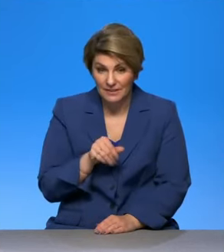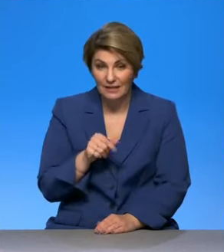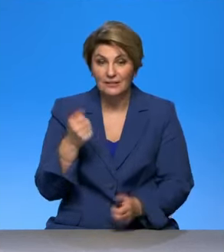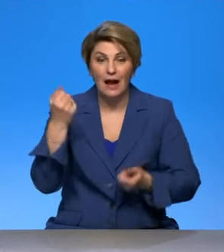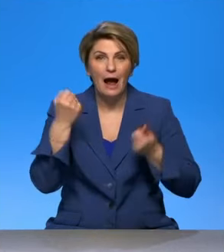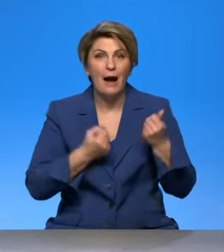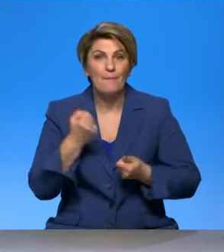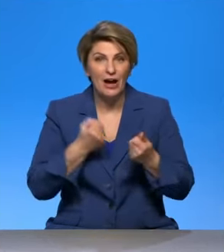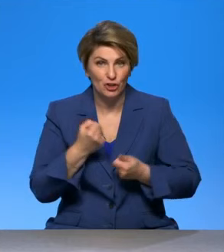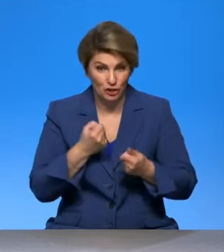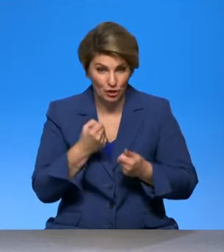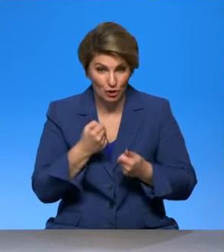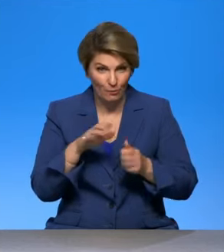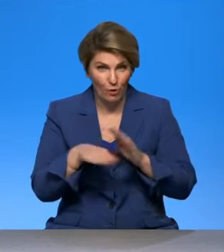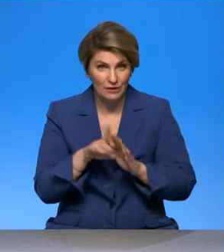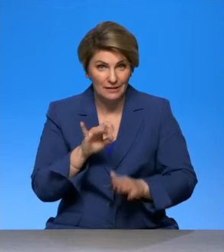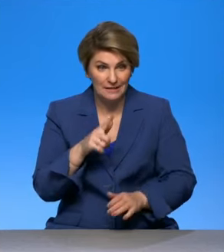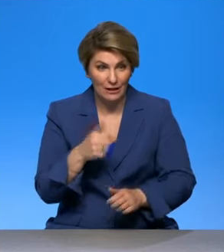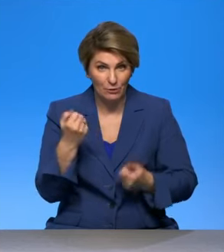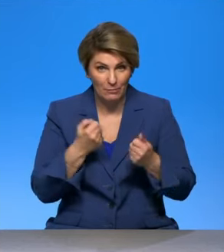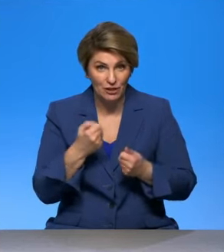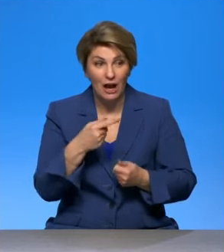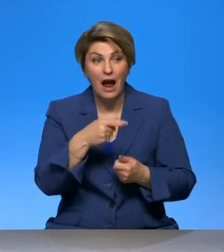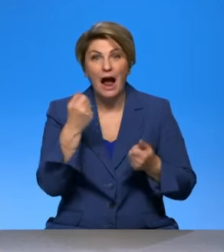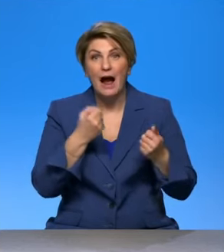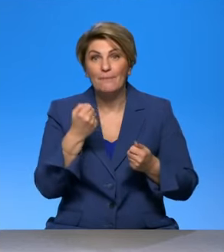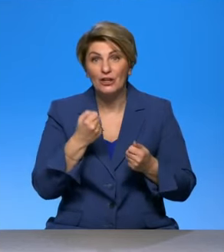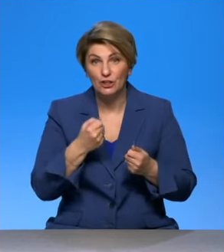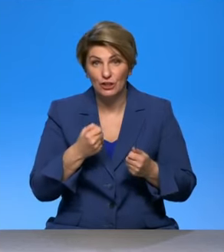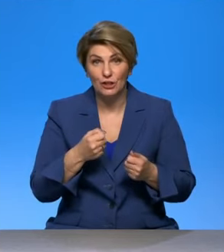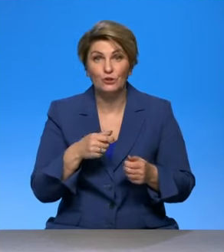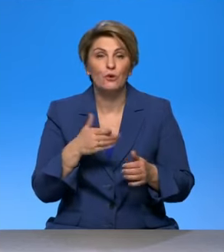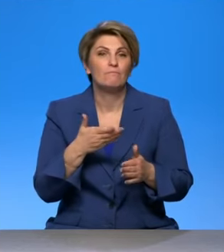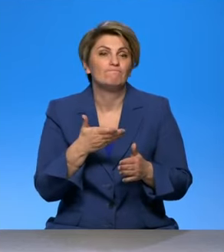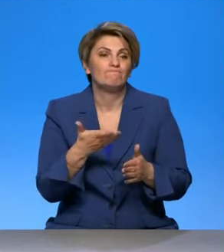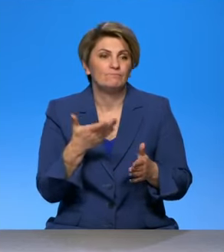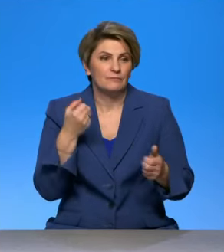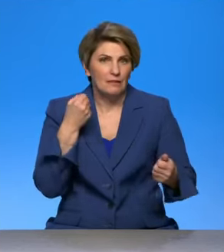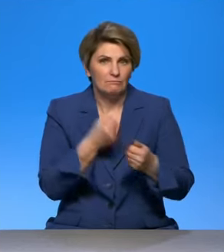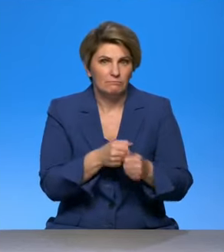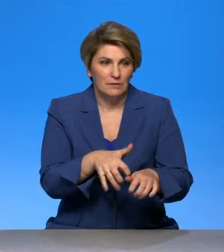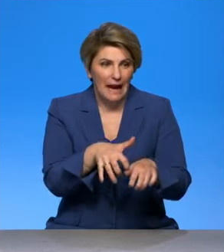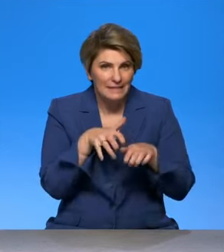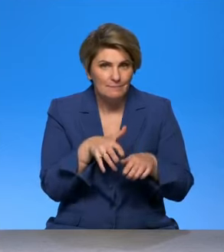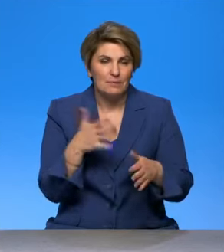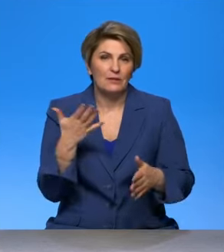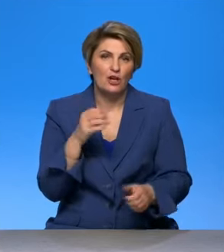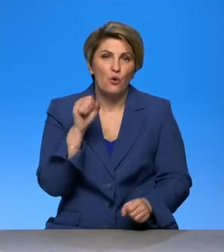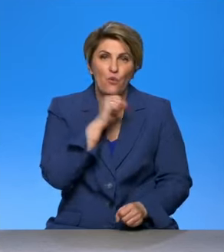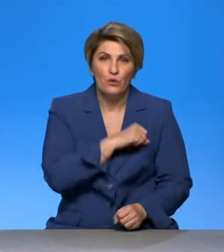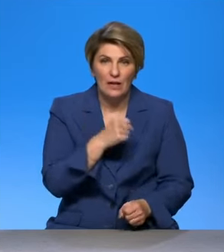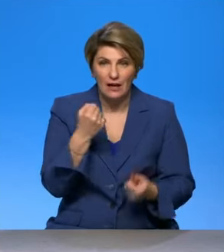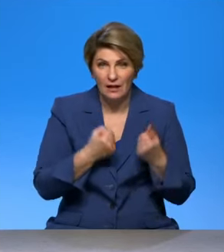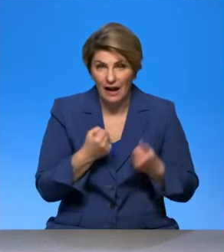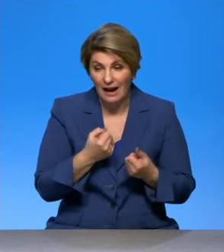должен постоянно этот кредит, он должен этот кредит выплачивать. Угнали машину, такая же история. Ну и плюс, в принципе,